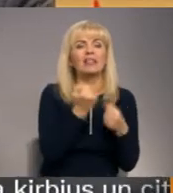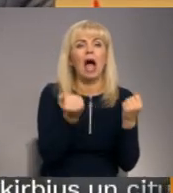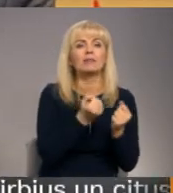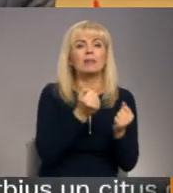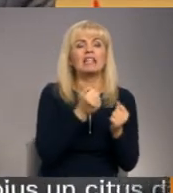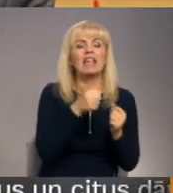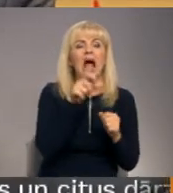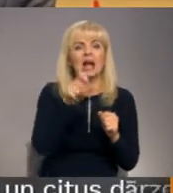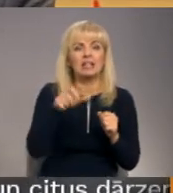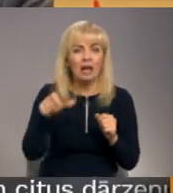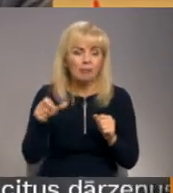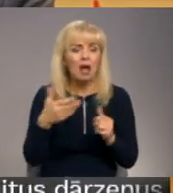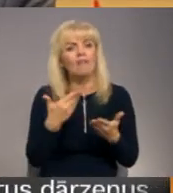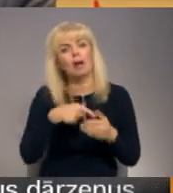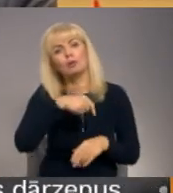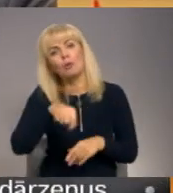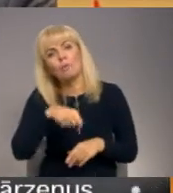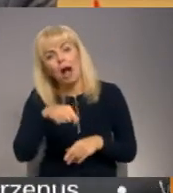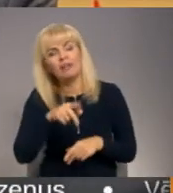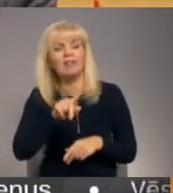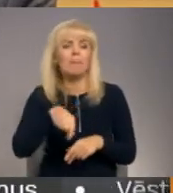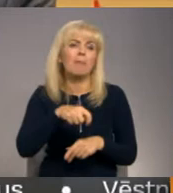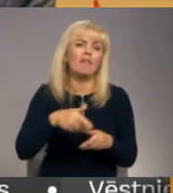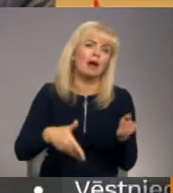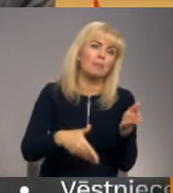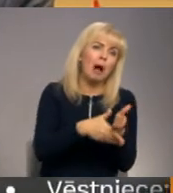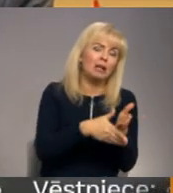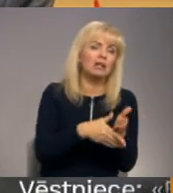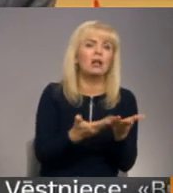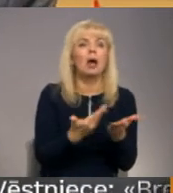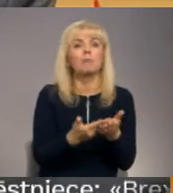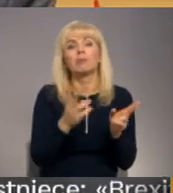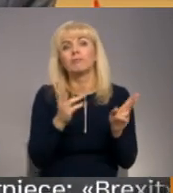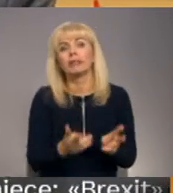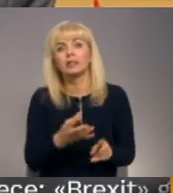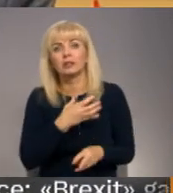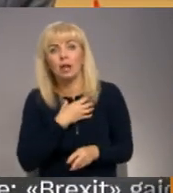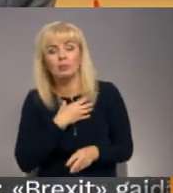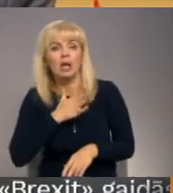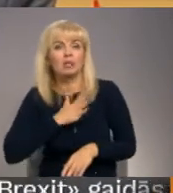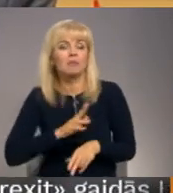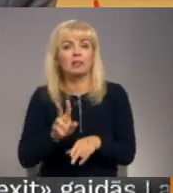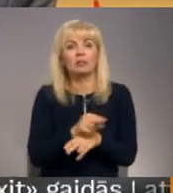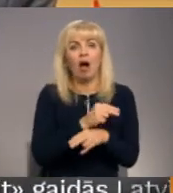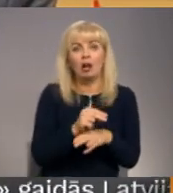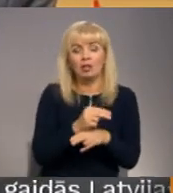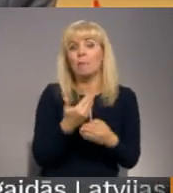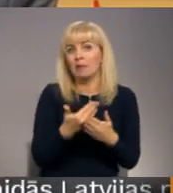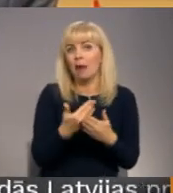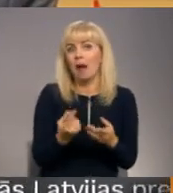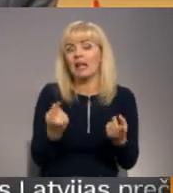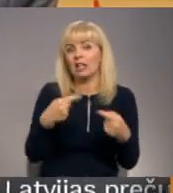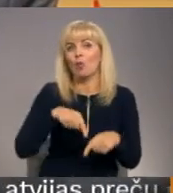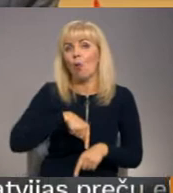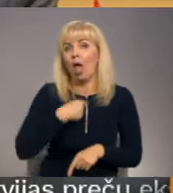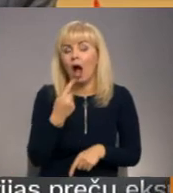no pavāriem vai pavāru palīgiem paliek slims un ir spiests ārstēties ilgāku laiku, ja teiksim, tās